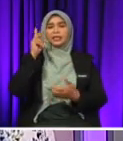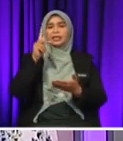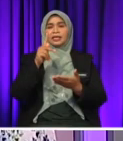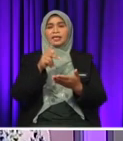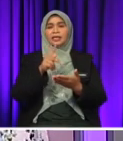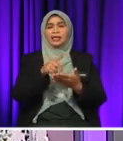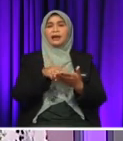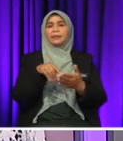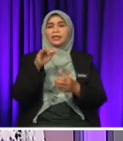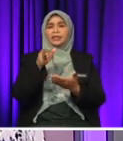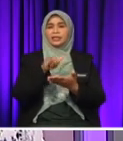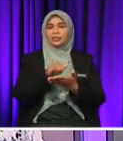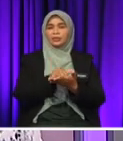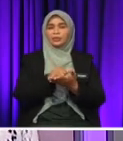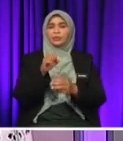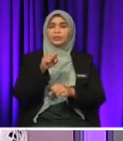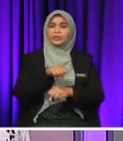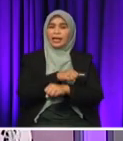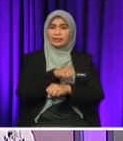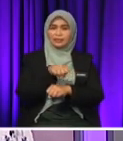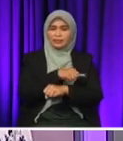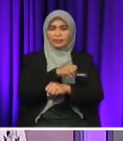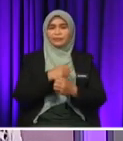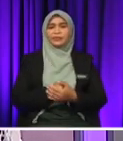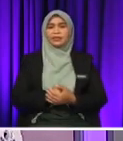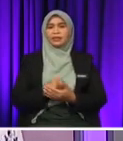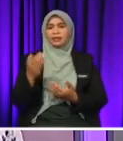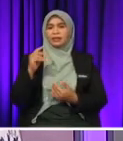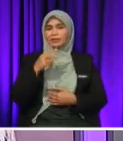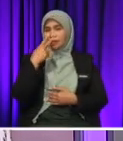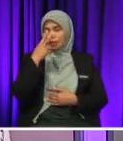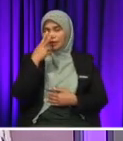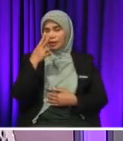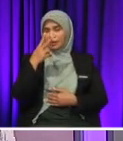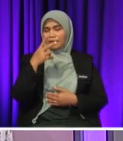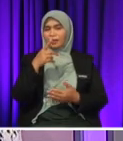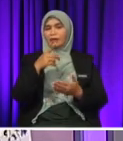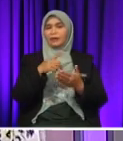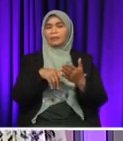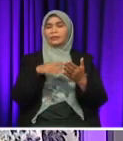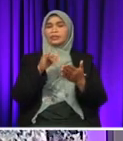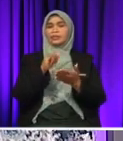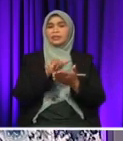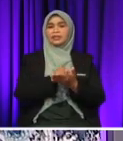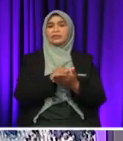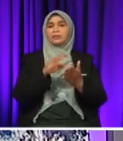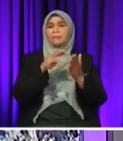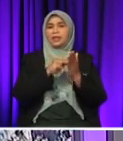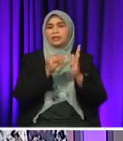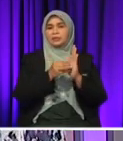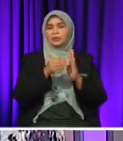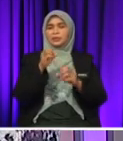Apa itu maksud saja jadi mari kita lihat Apa itu definisi saja